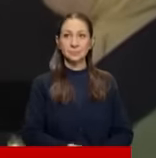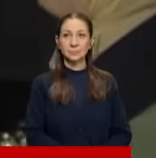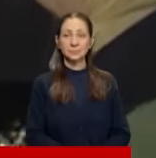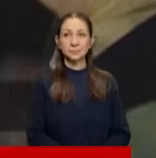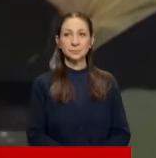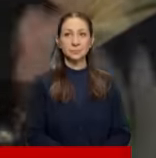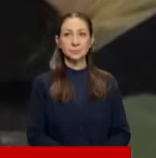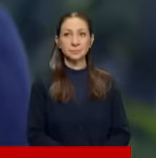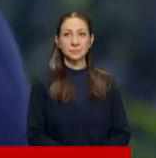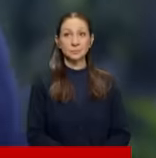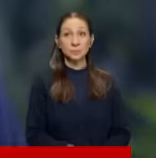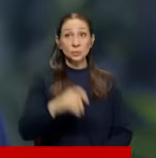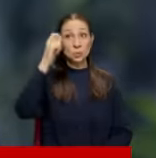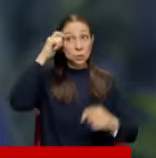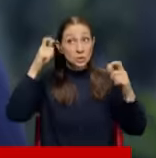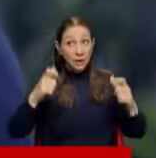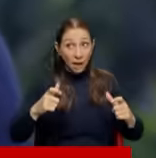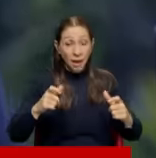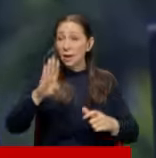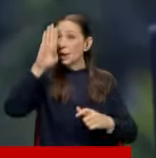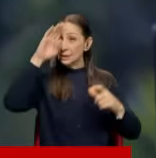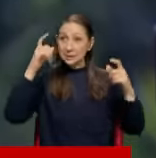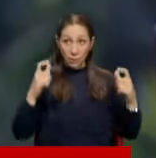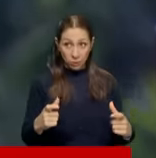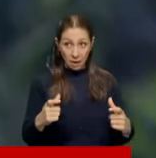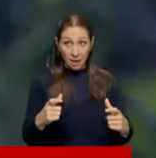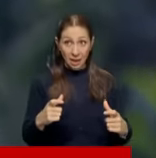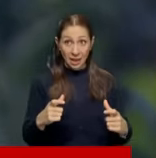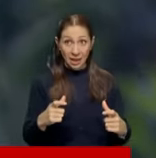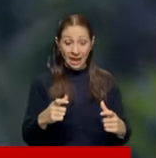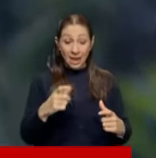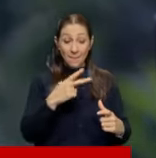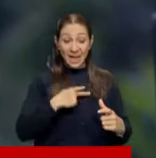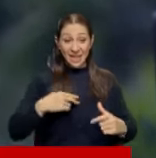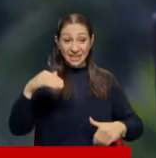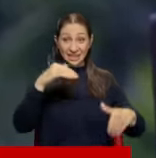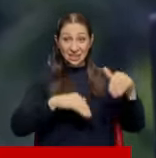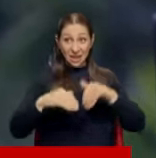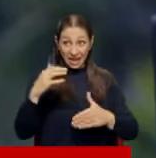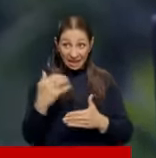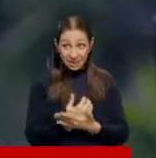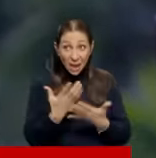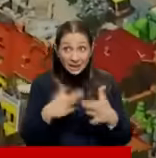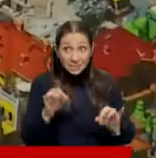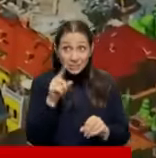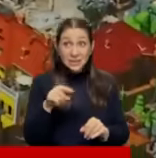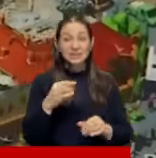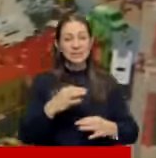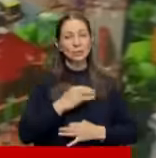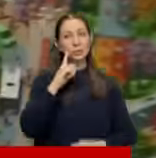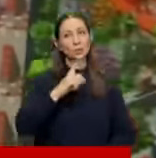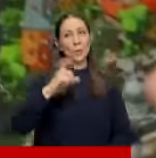geçti haberiniz yok Üsküdar'ı da İstanbulu da yerel seçimlerde kazanmaya Hazır mıyız Sayın